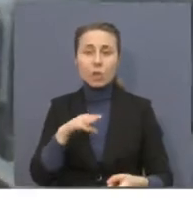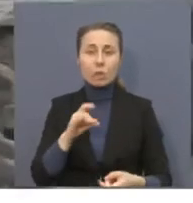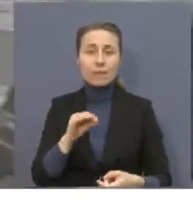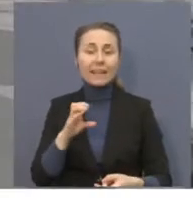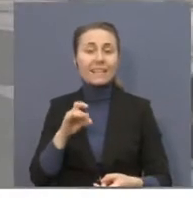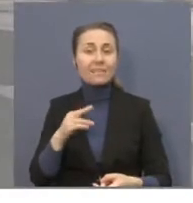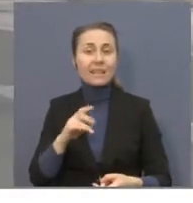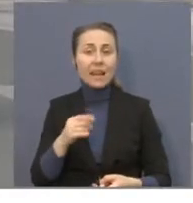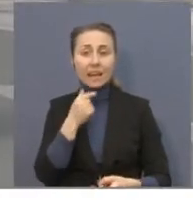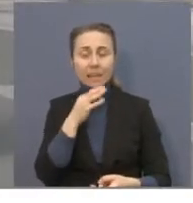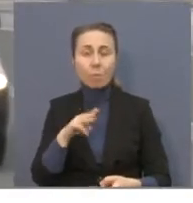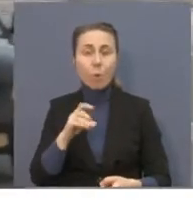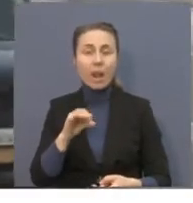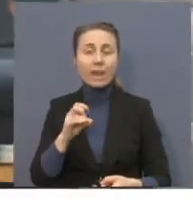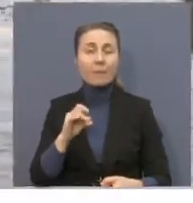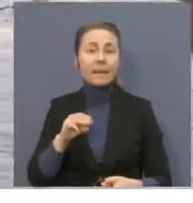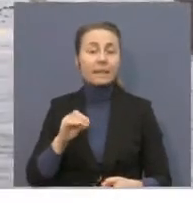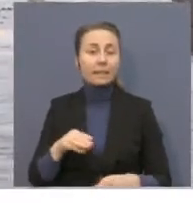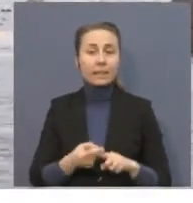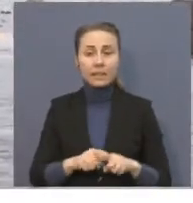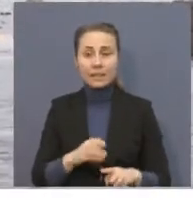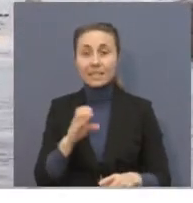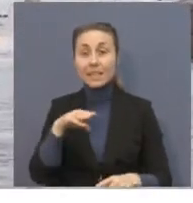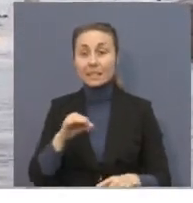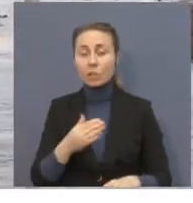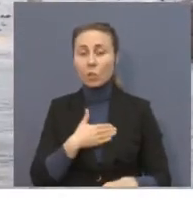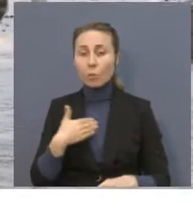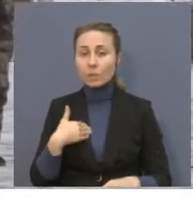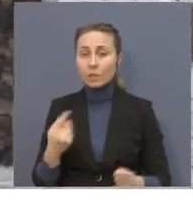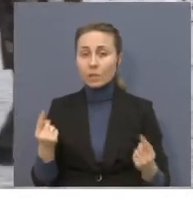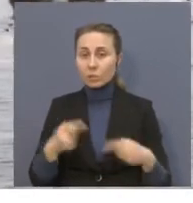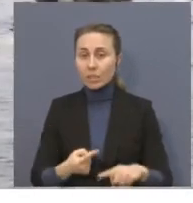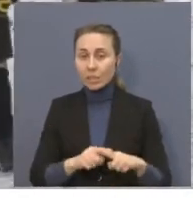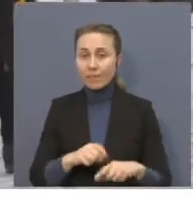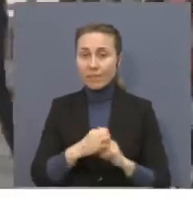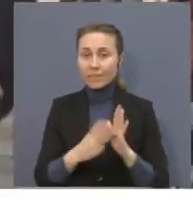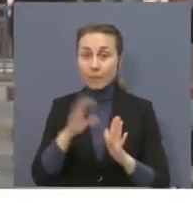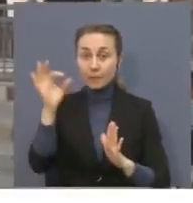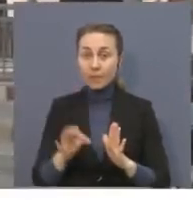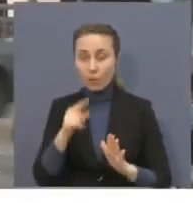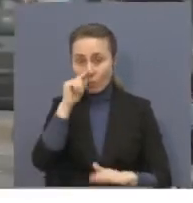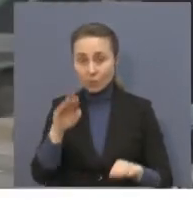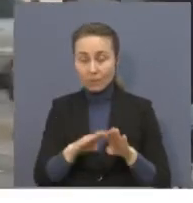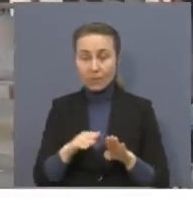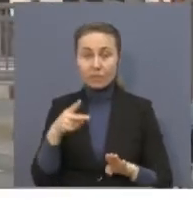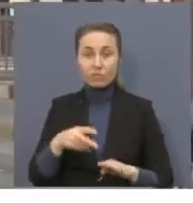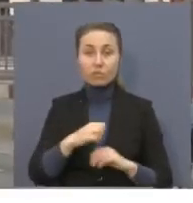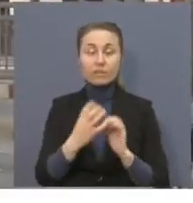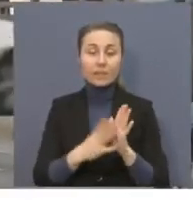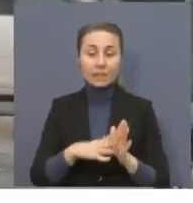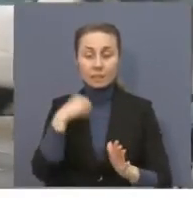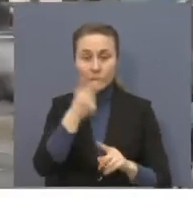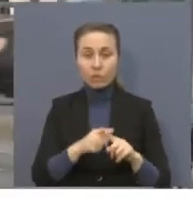дифтерия, краснуха, полиомиелит. Кроме того, статистика по туберкулезу снизилась на 18% по сравнению с 2019. В